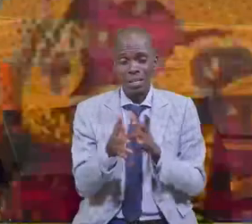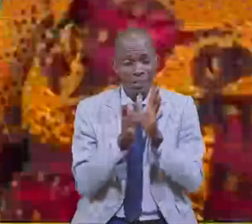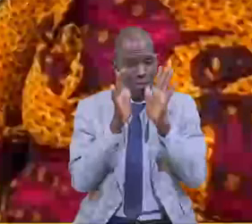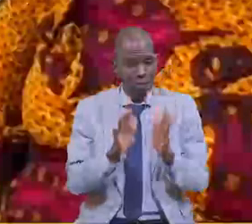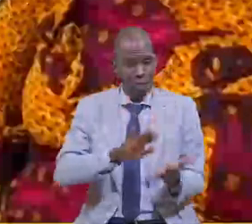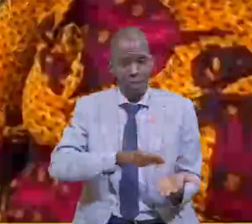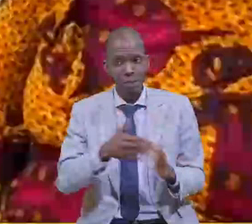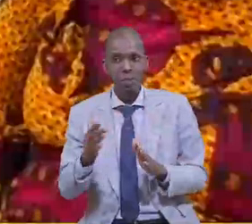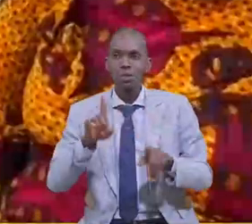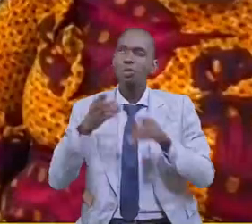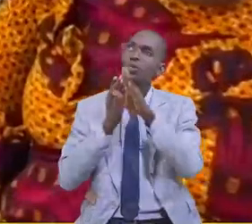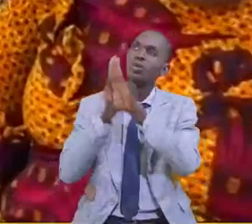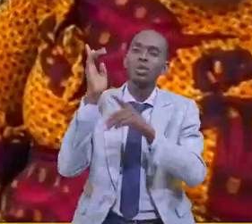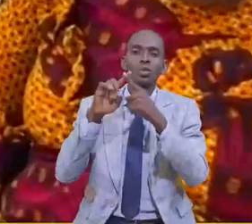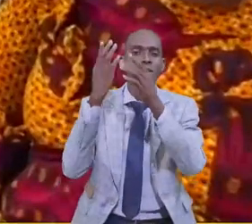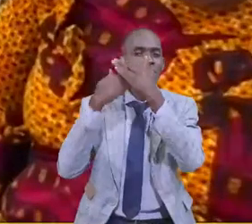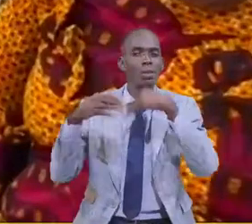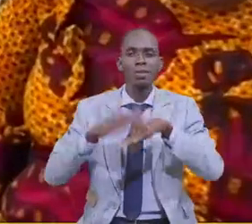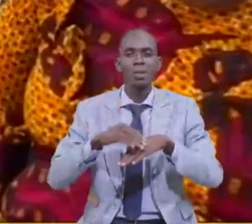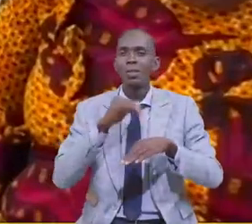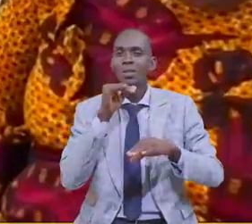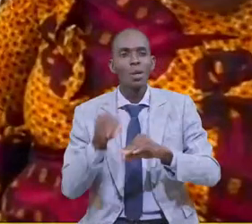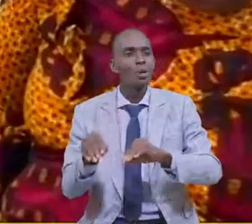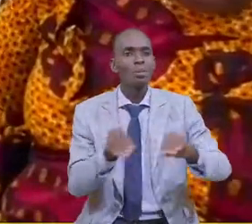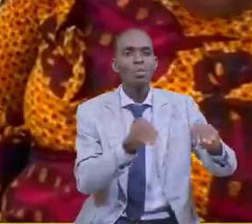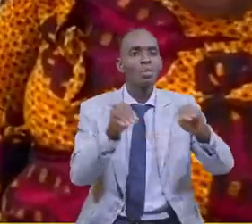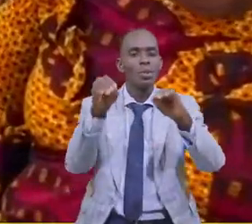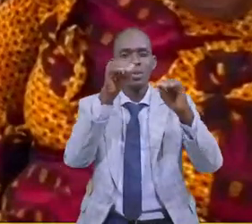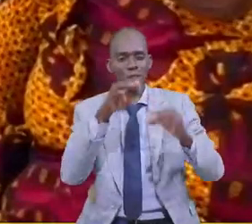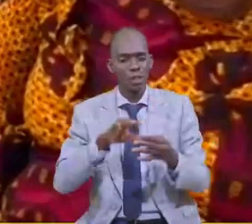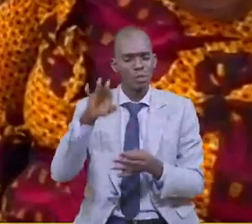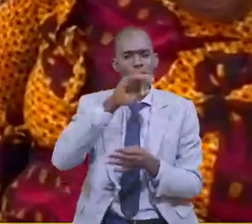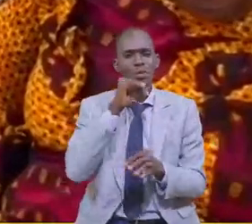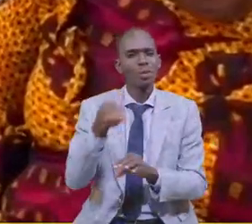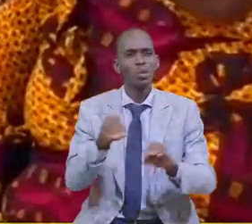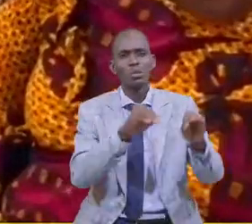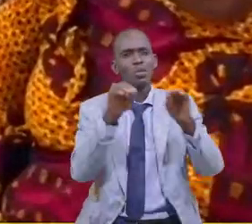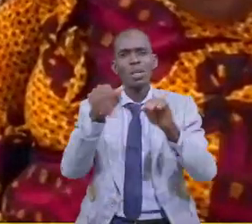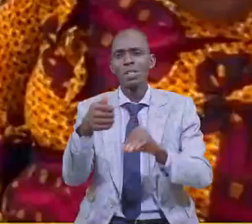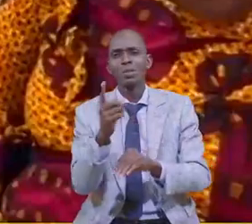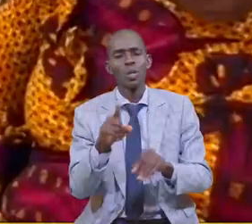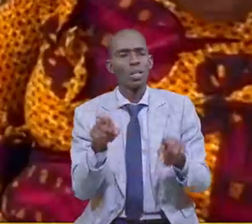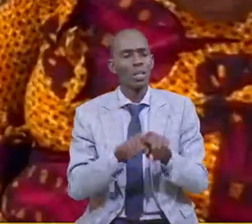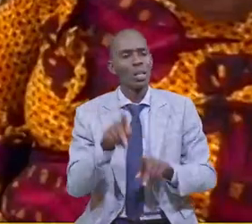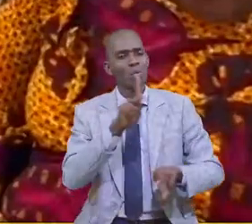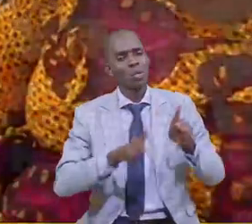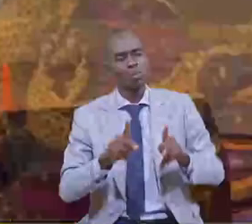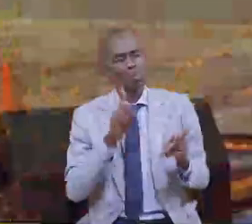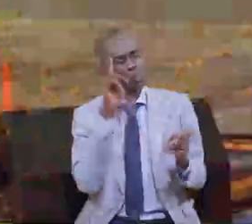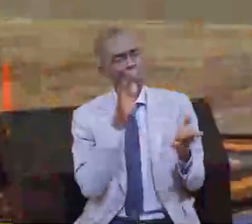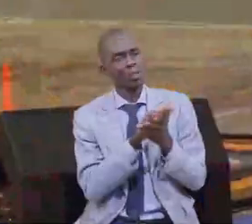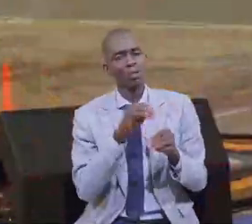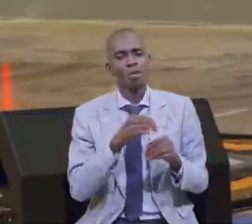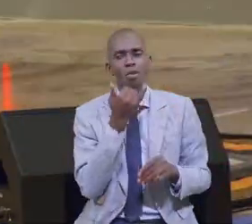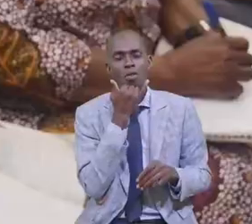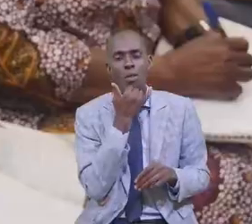il va au ciel. Il ne va pas aller errer dans un autre lieu. Il ne va pas au purgatoire. Il